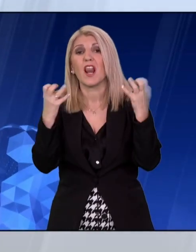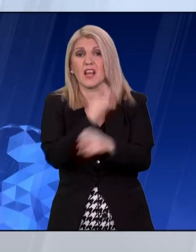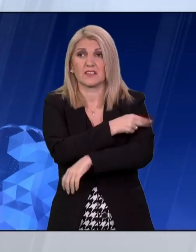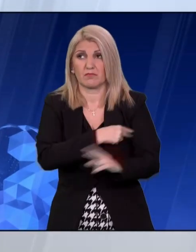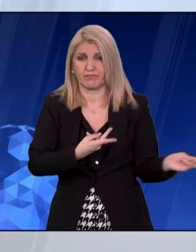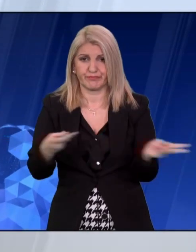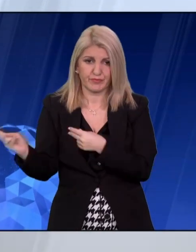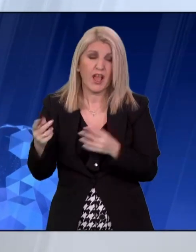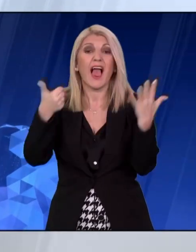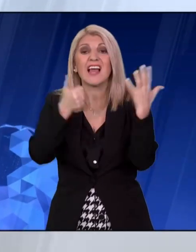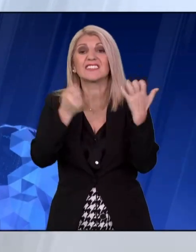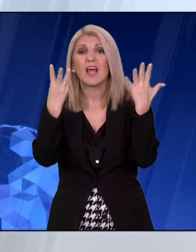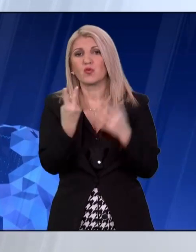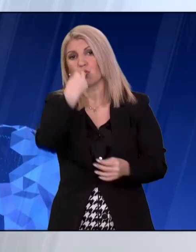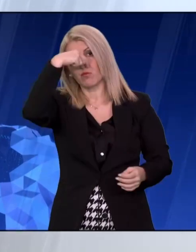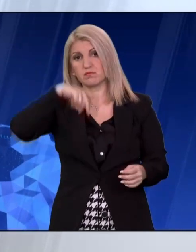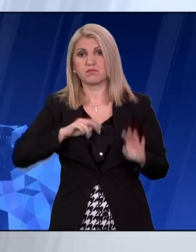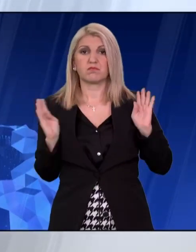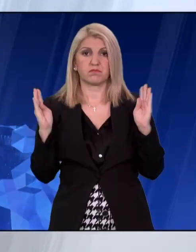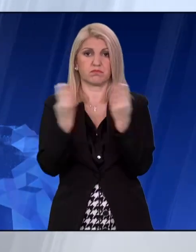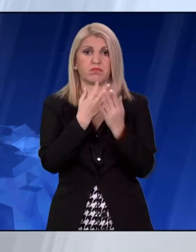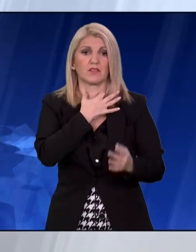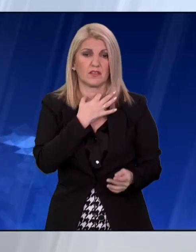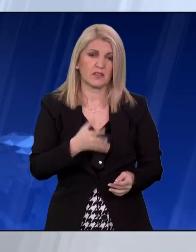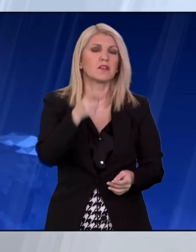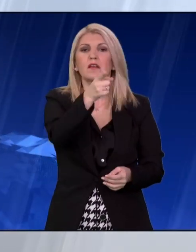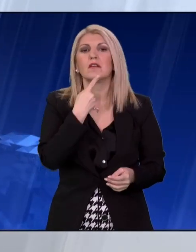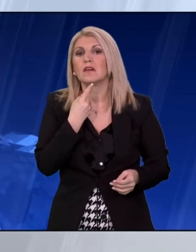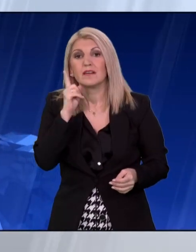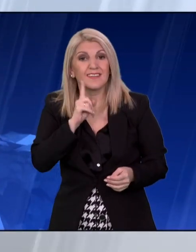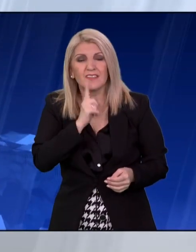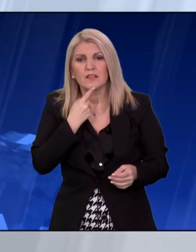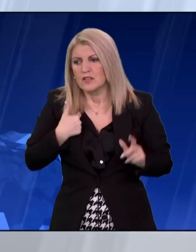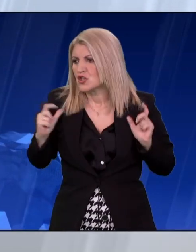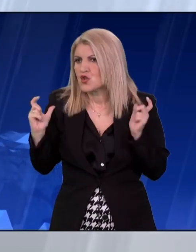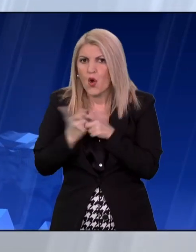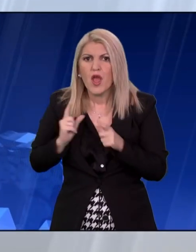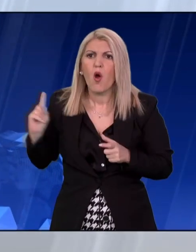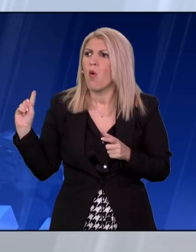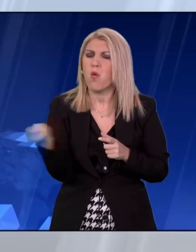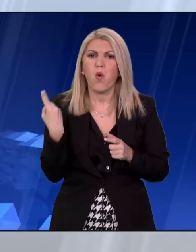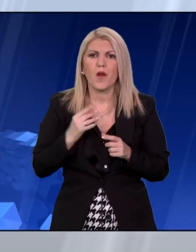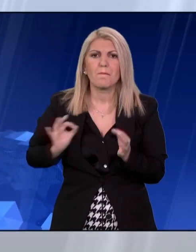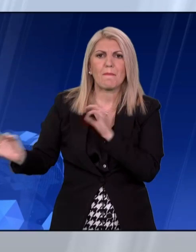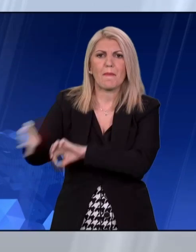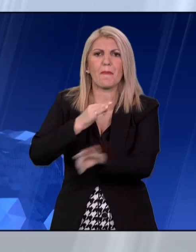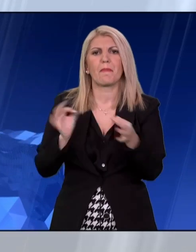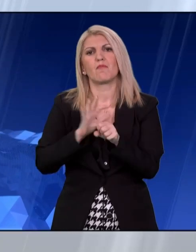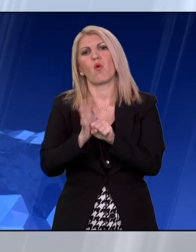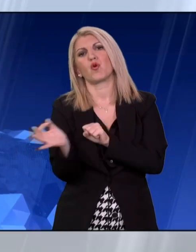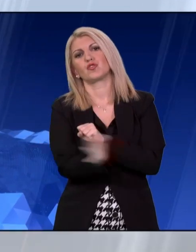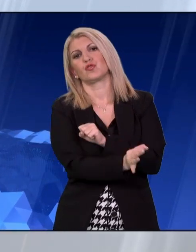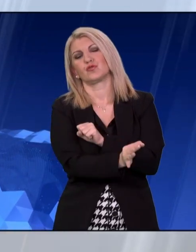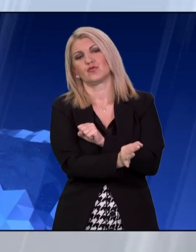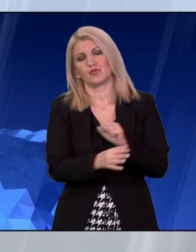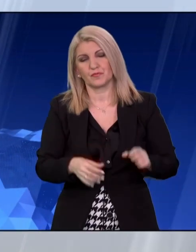διασωληνωμένοι έχω όλη μου την οικογένεια σχεδόν με covid συνεδρίασε εκτάκτως η επιτροπή των ειδικών εξετάζοντας τρόπους για τον περιορισμό της διασποράς